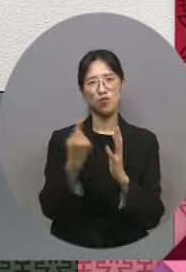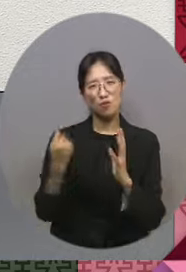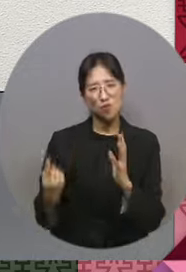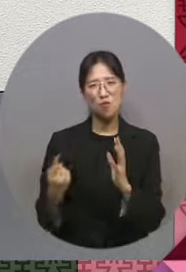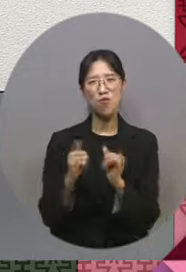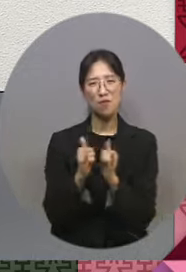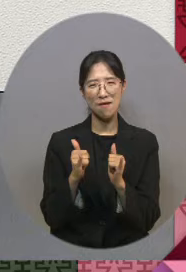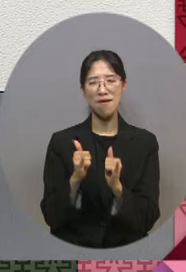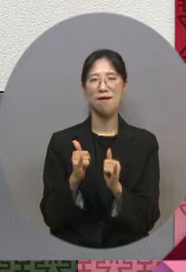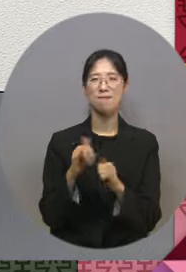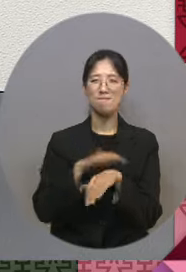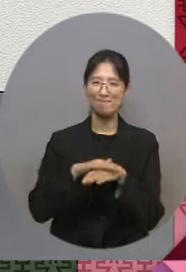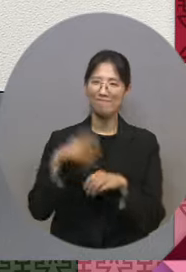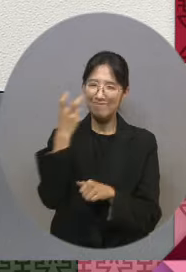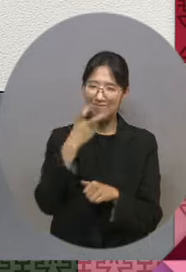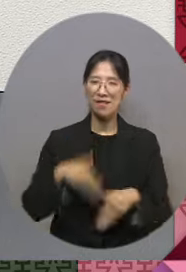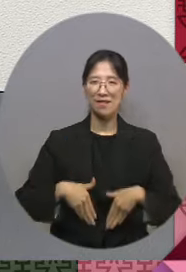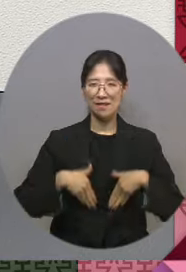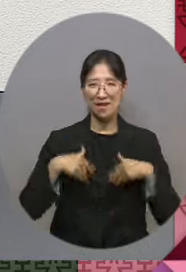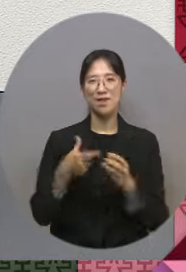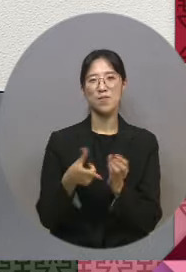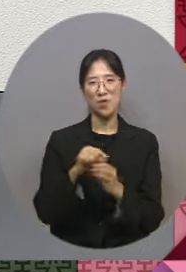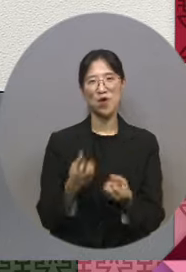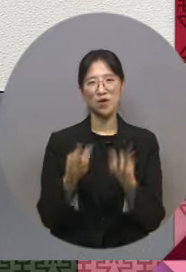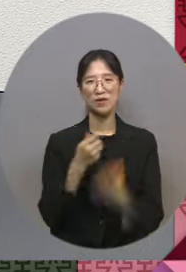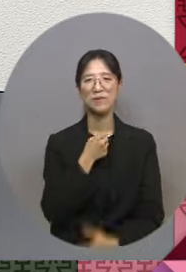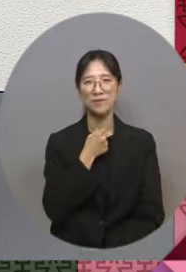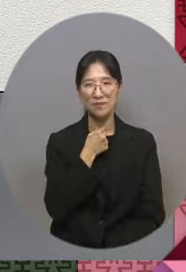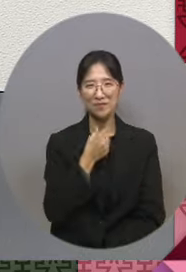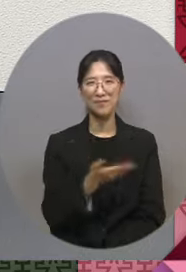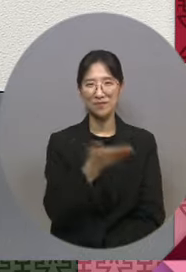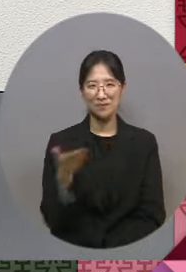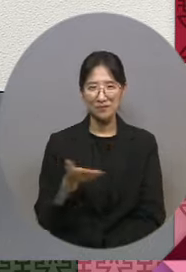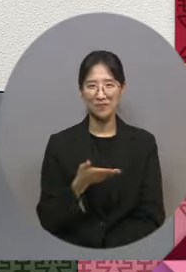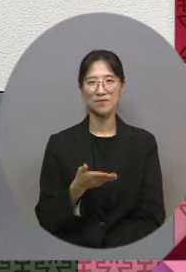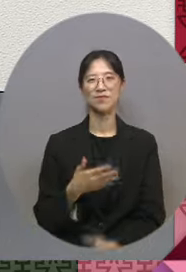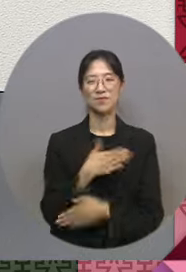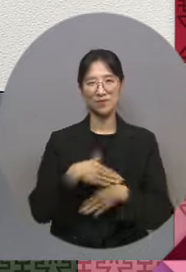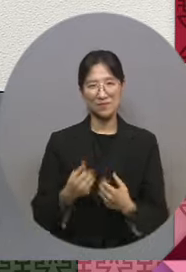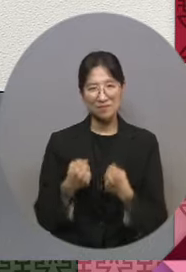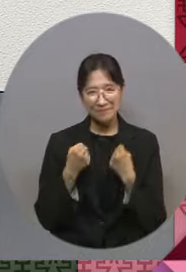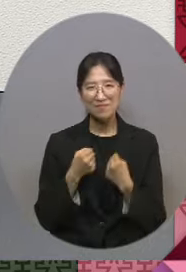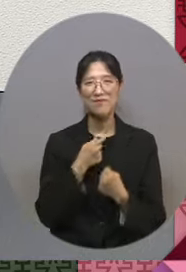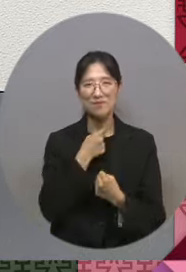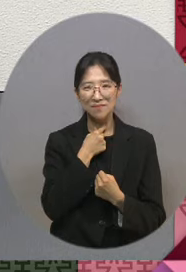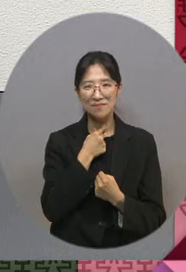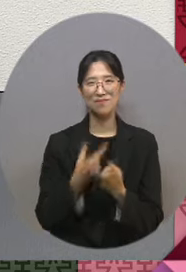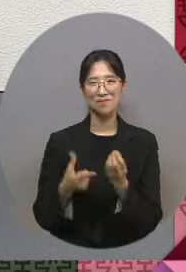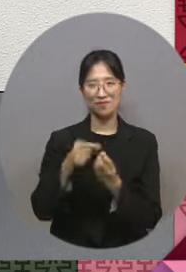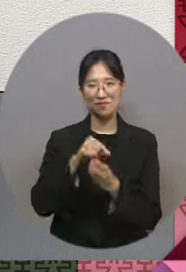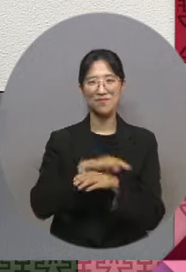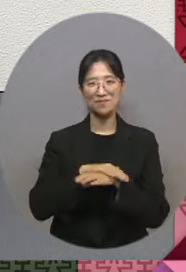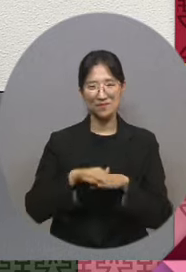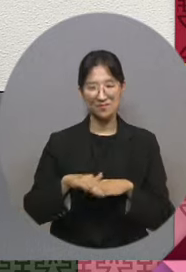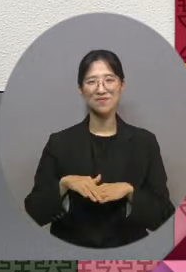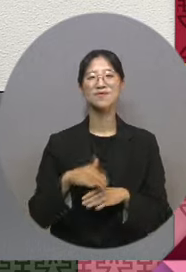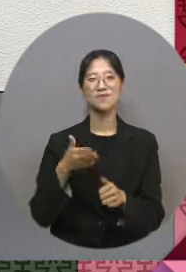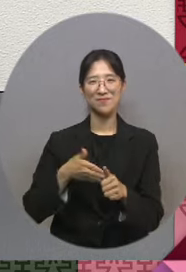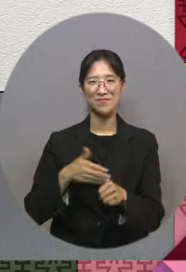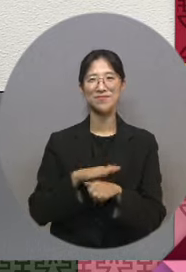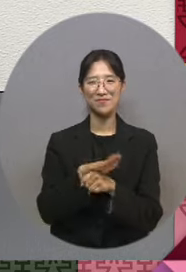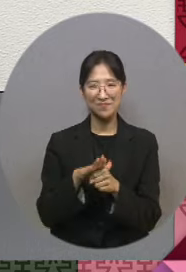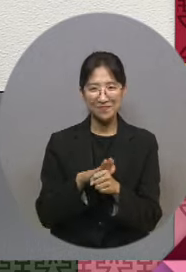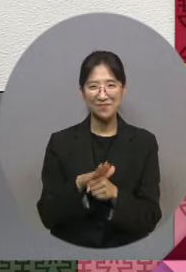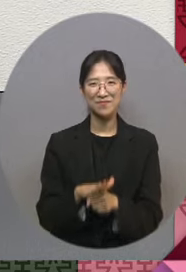돌아보는 따뜻한 명절이 됐으면 하는 바람입니다. 여러분 무대 건강하시고 한가위 잘 보내시기 바랍니다. 사랑합니다.